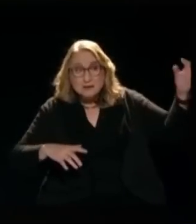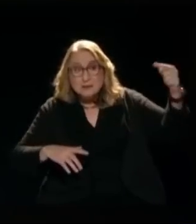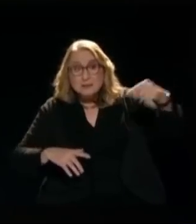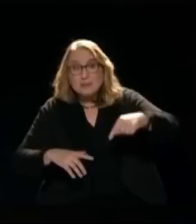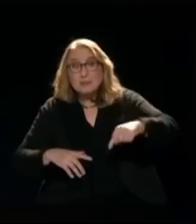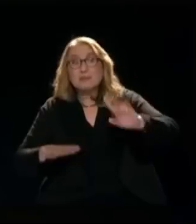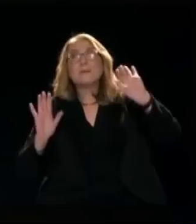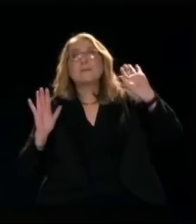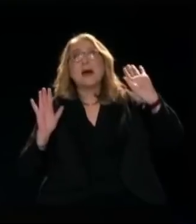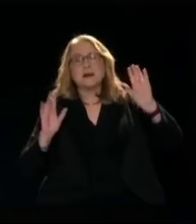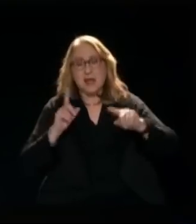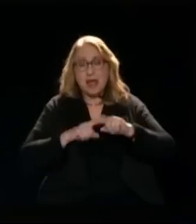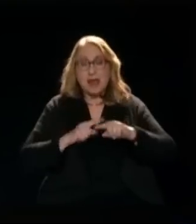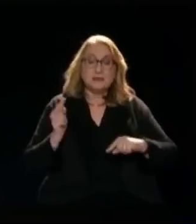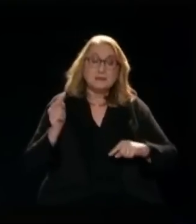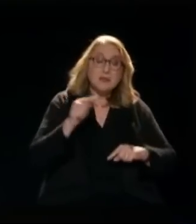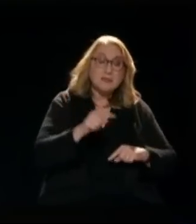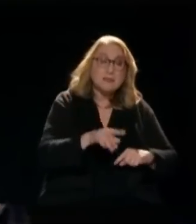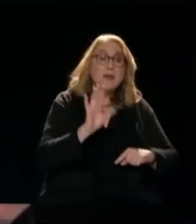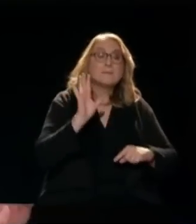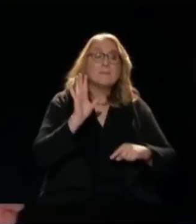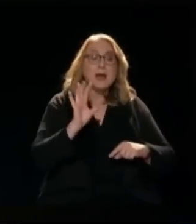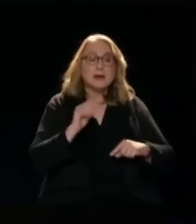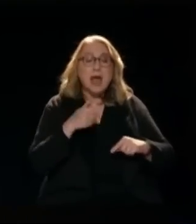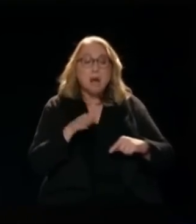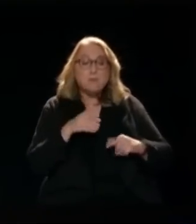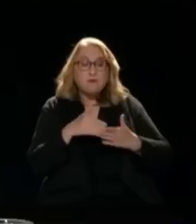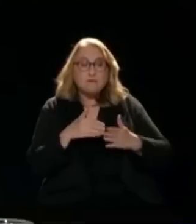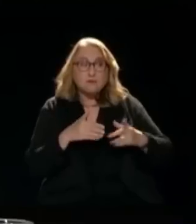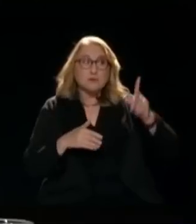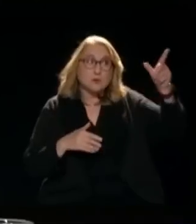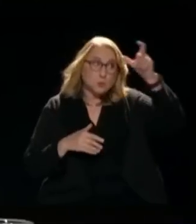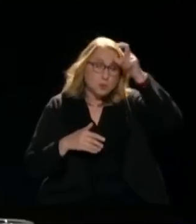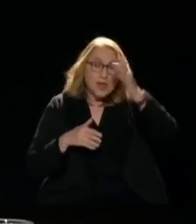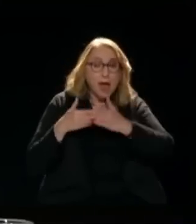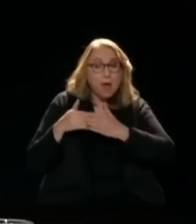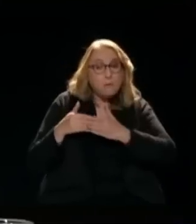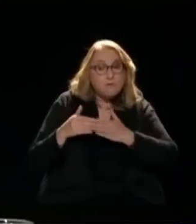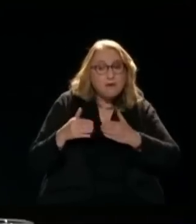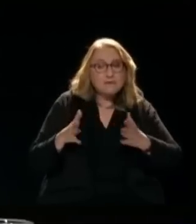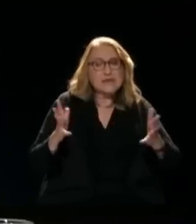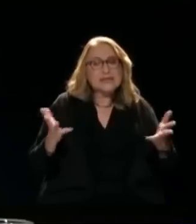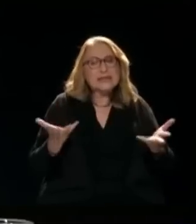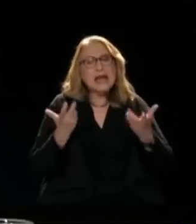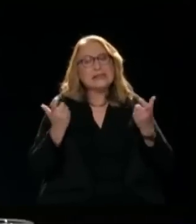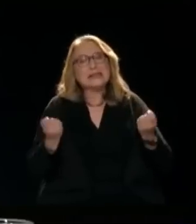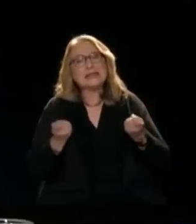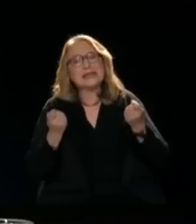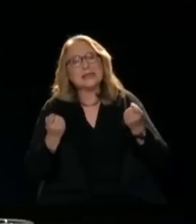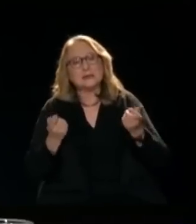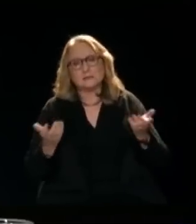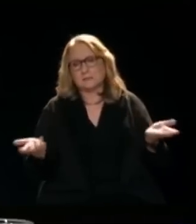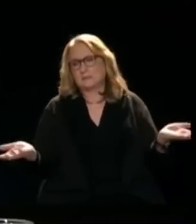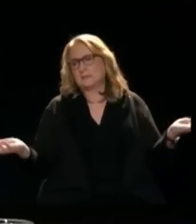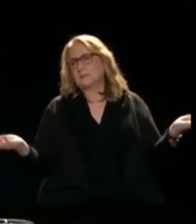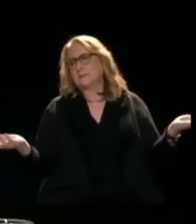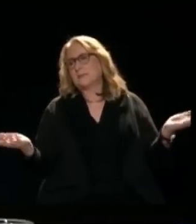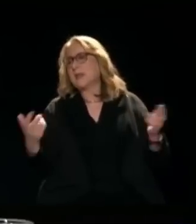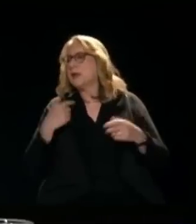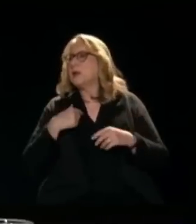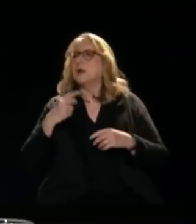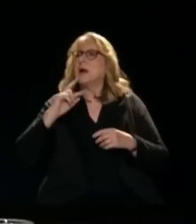προκλητικές ενέργειες και αυτοί το αποφεύγουν. Κάτι γίνεται. Ναι. Βλέπετε εσείς ότι κάτι γίνεται? Καταρχάς η κυρία Μπακογιάννη το είπε.